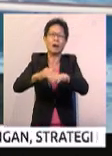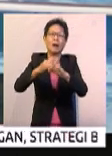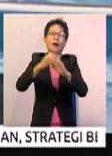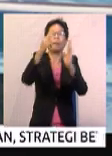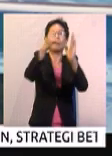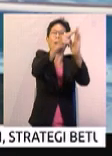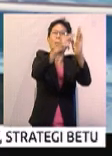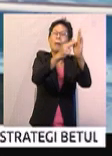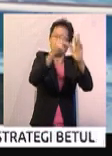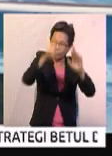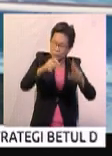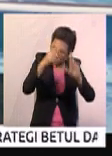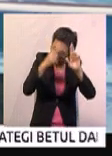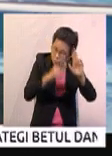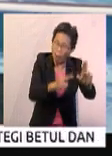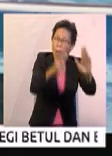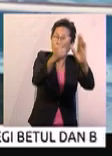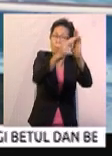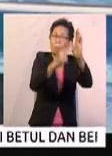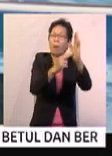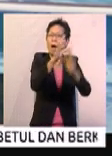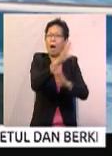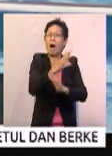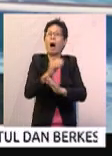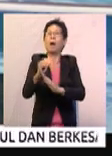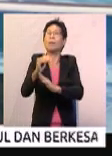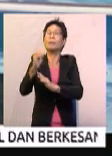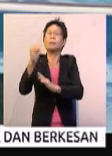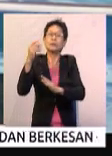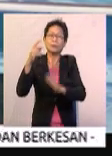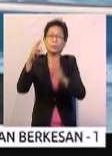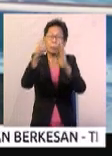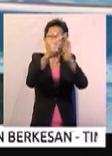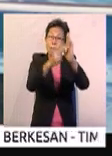aturan peraturan dan the rule of law yang kita